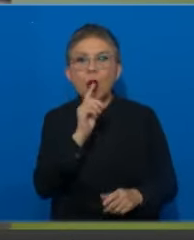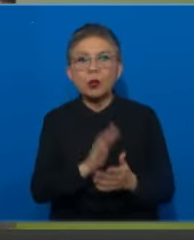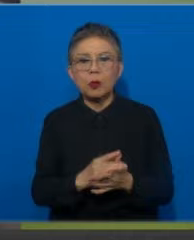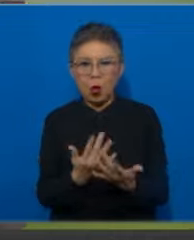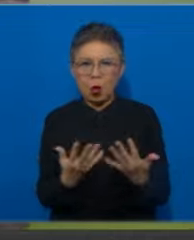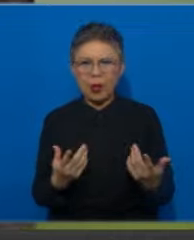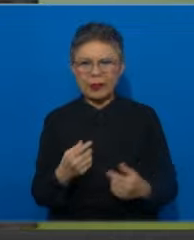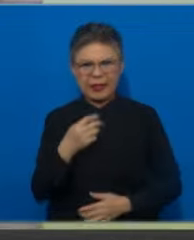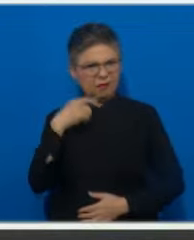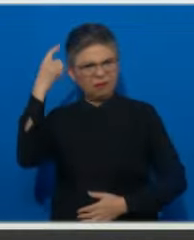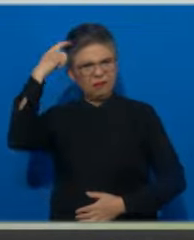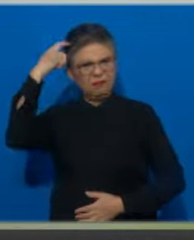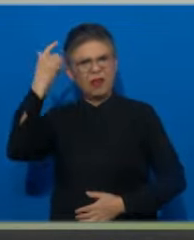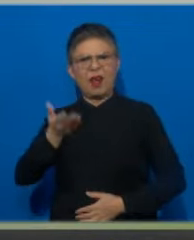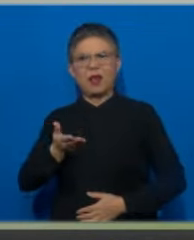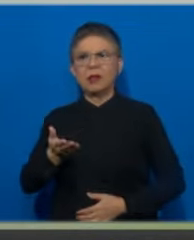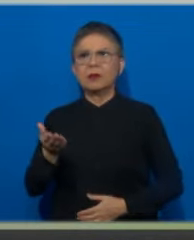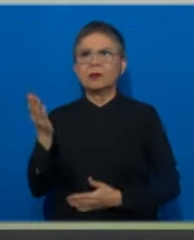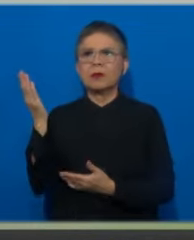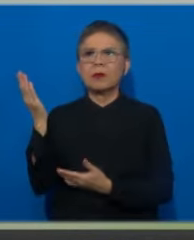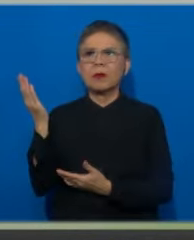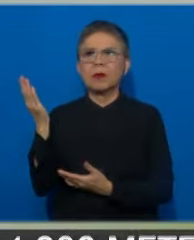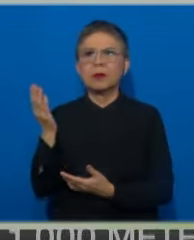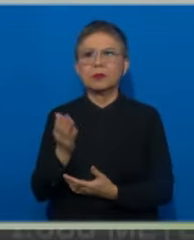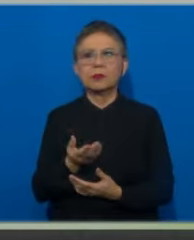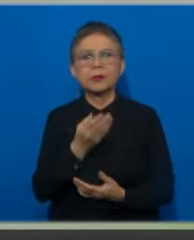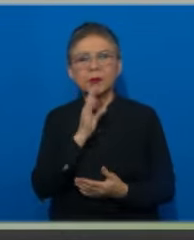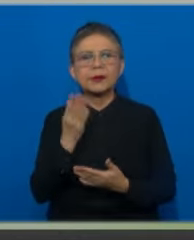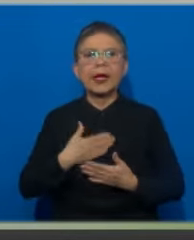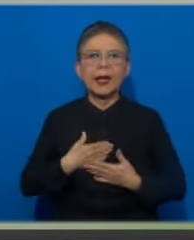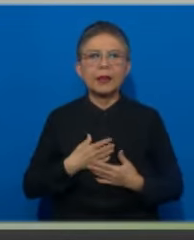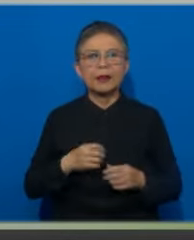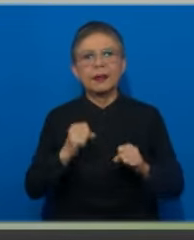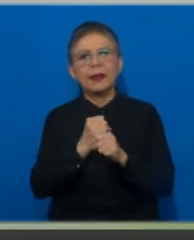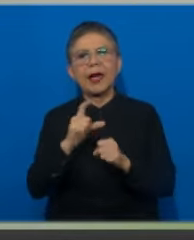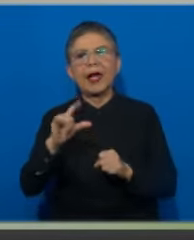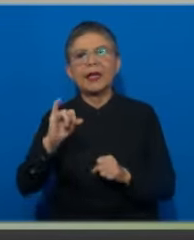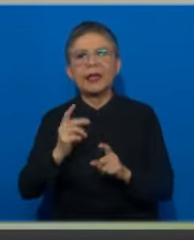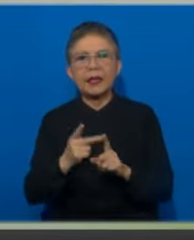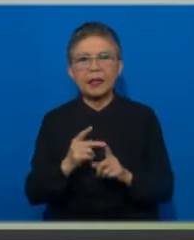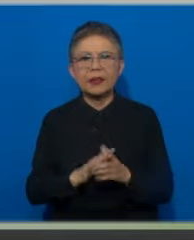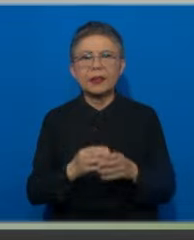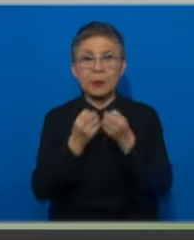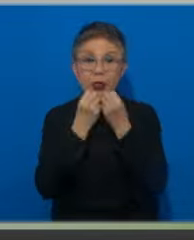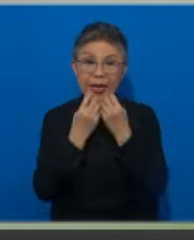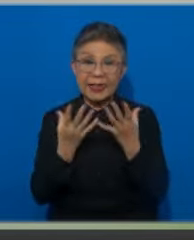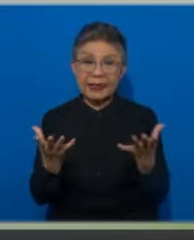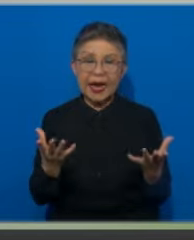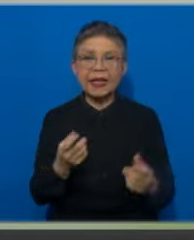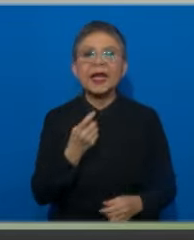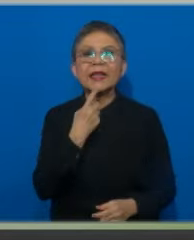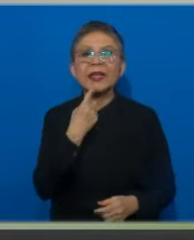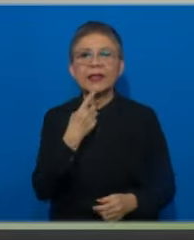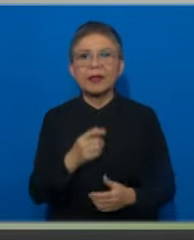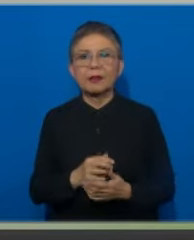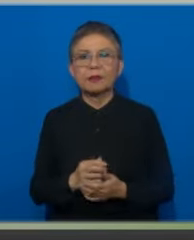sekitar. Assalamualaikum warahmatullahi wabarakatuh. Perkenalkan, saya Galih. Saya di sini ingin mengklarifikasi.